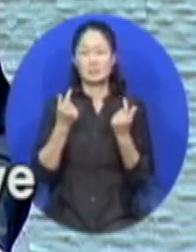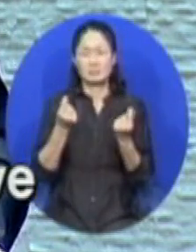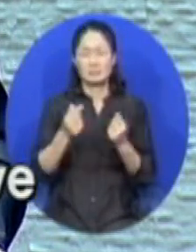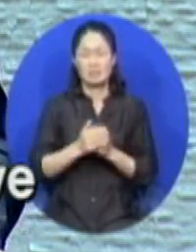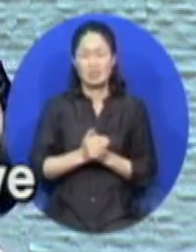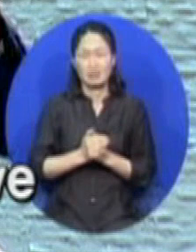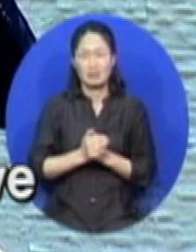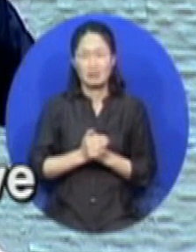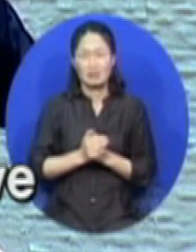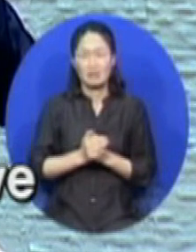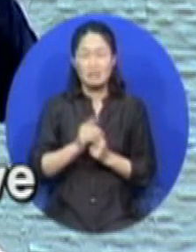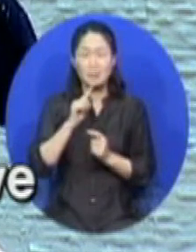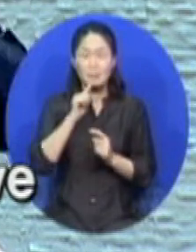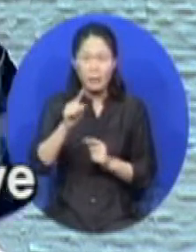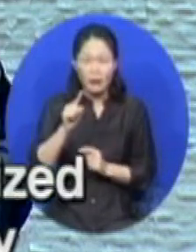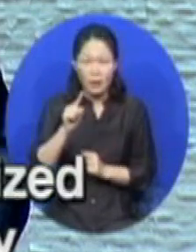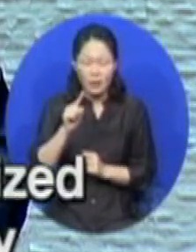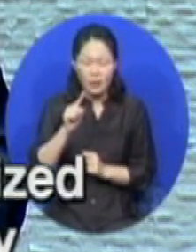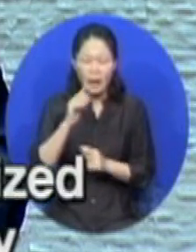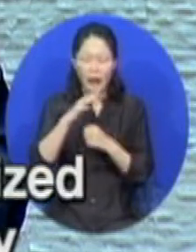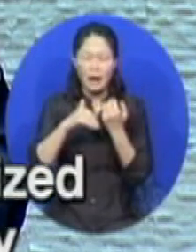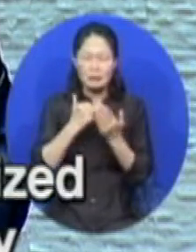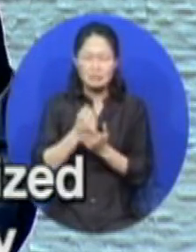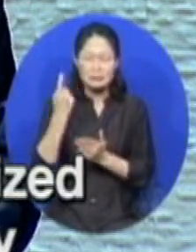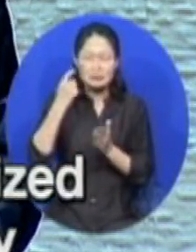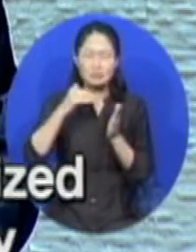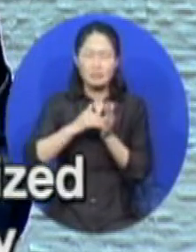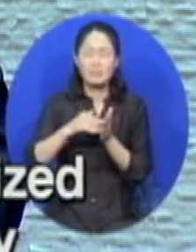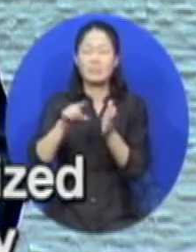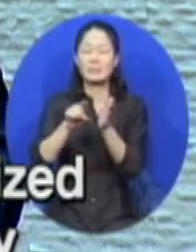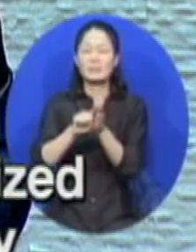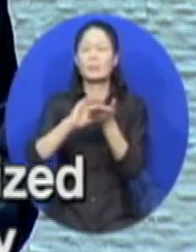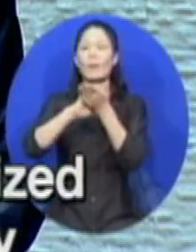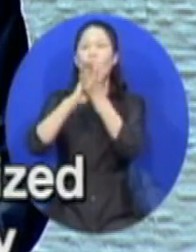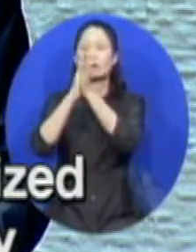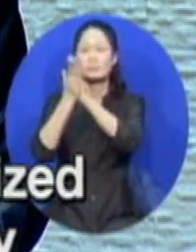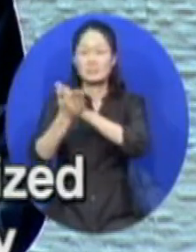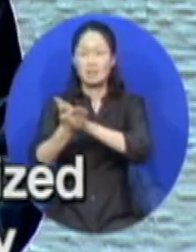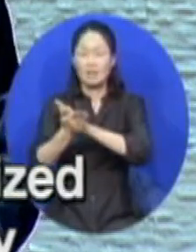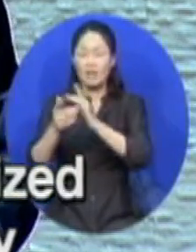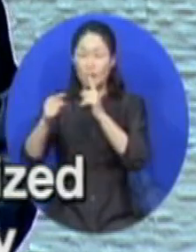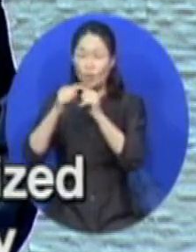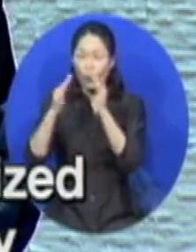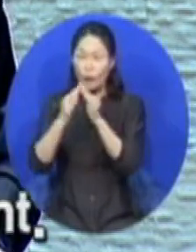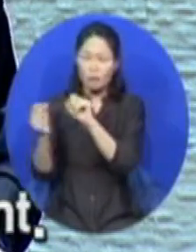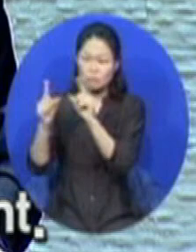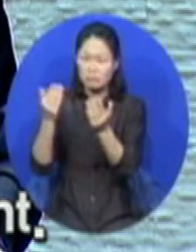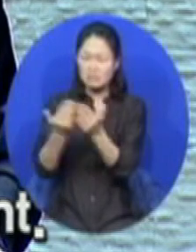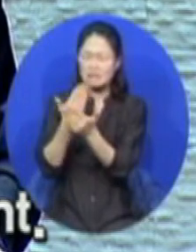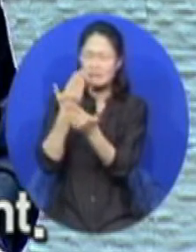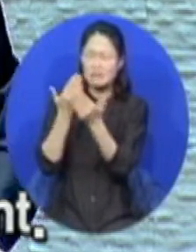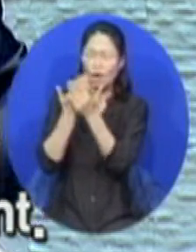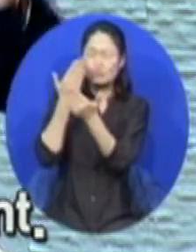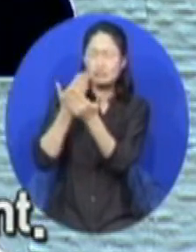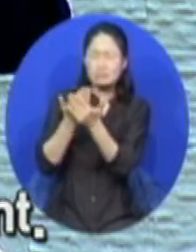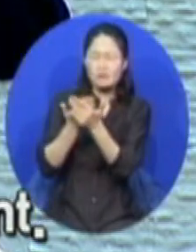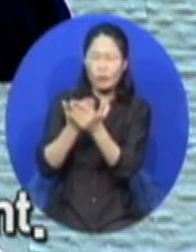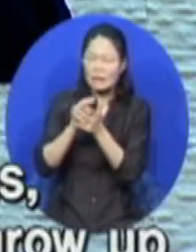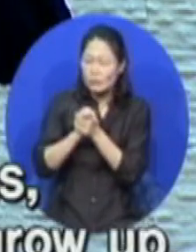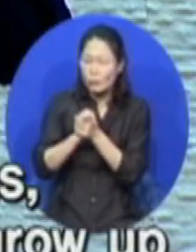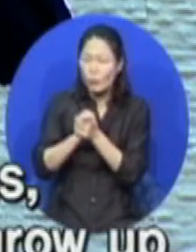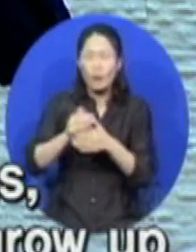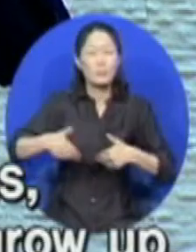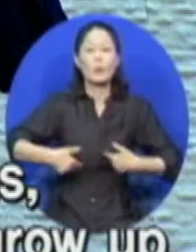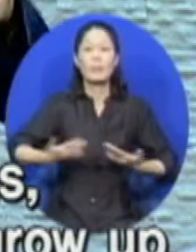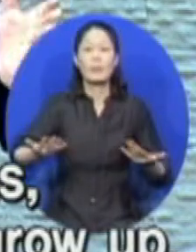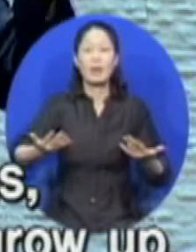그 말을 하고 난 다음에 그냥 믿음이 달라졌어요 아 통해 부웅 시켜달라고 지도할 이지우 거 그건 하나님이 더원